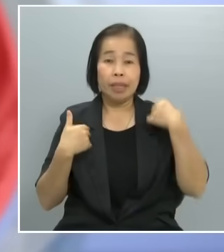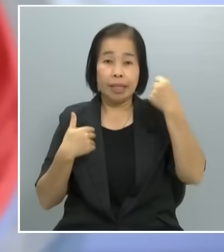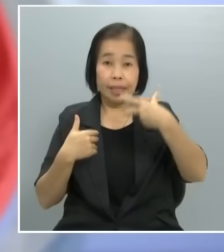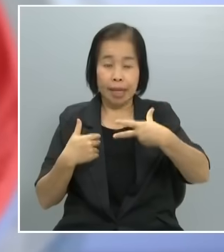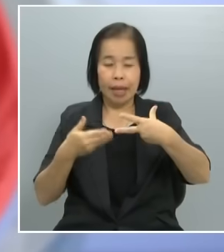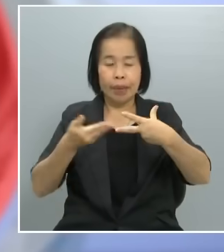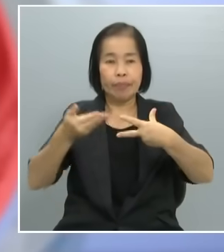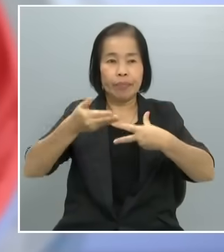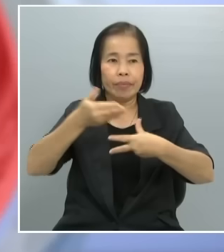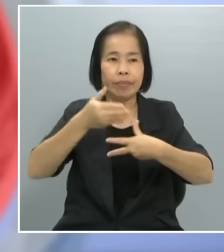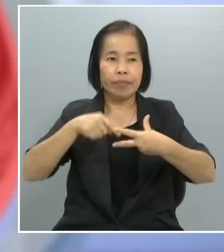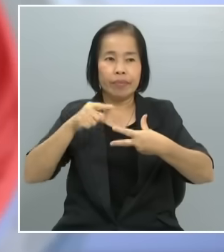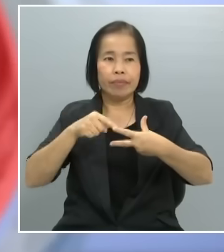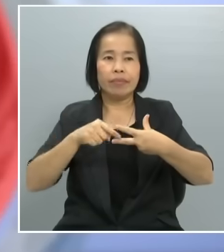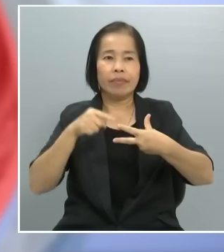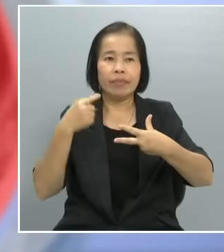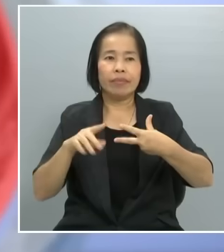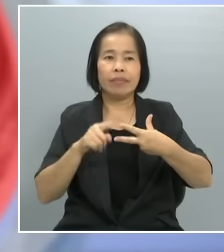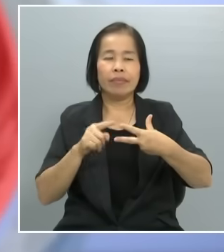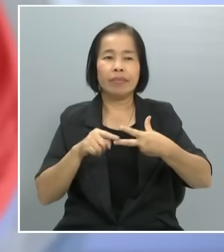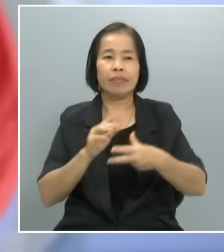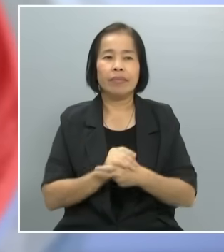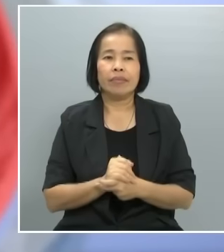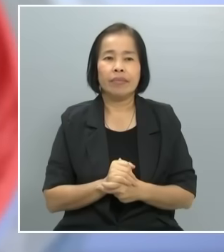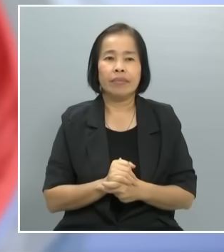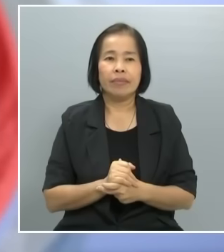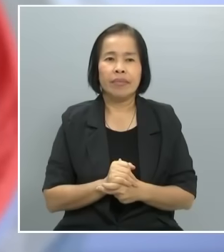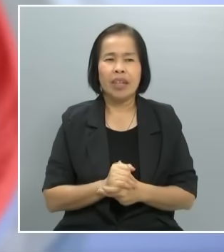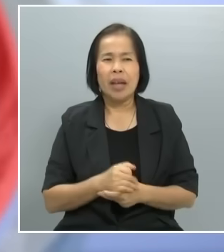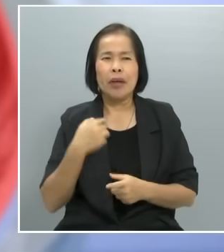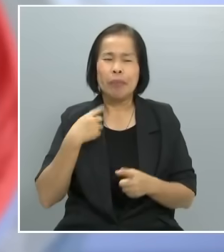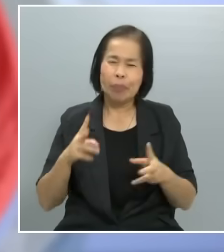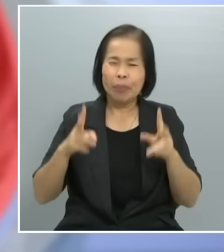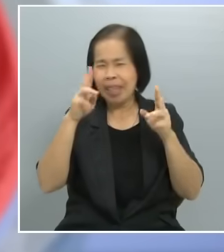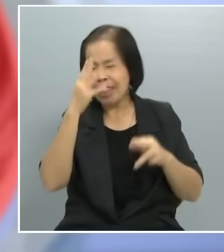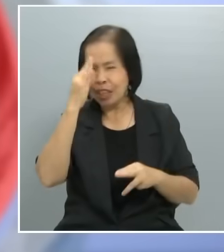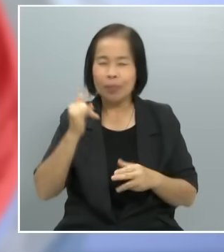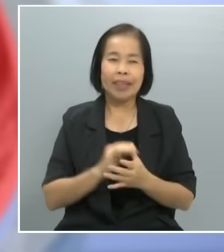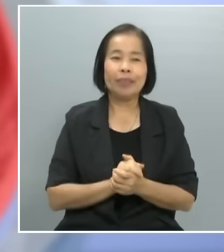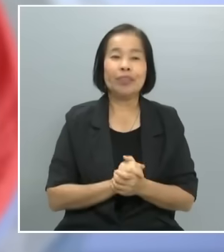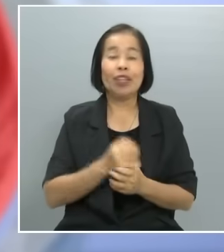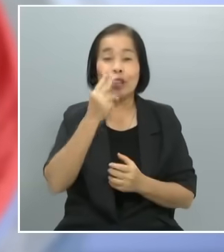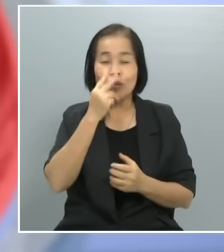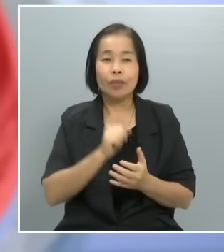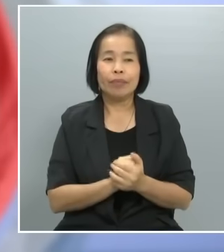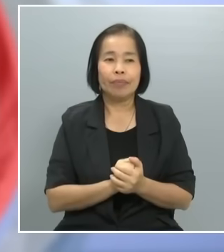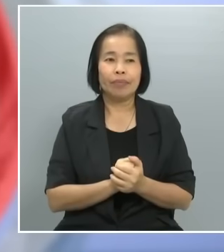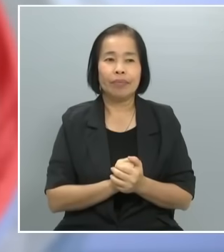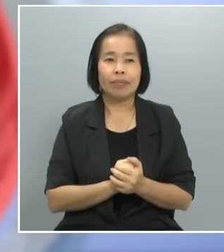าเลือกไอ้ตอนที่ อยากไหน ก็ต้องไปตัดตอนนี้มาตอนอื่นเยอะแยะไม่มีอ่ะลองดูหน่อยเมื่อกี้นี้อ่ะนี่นะ